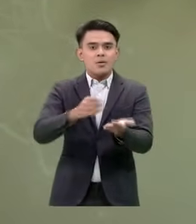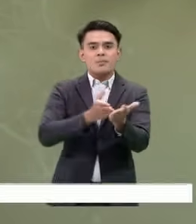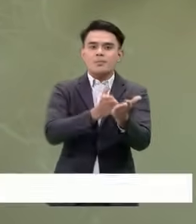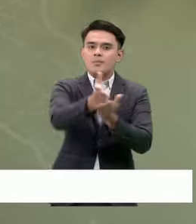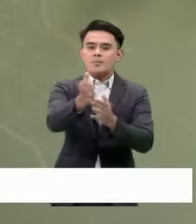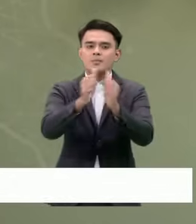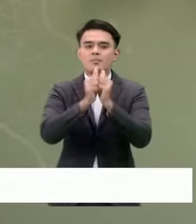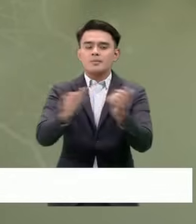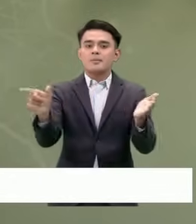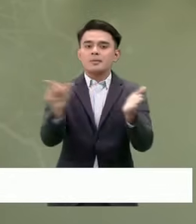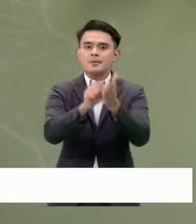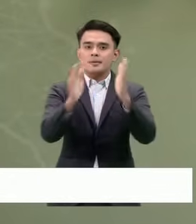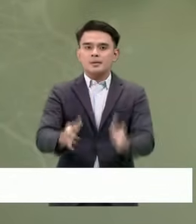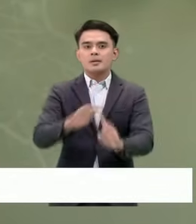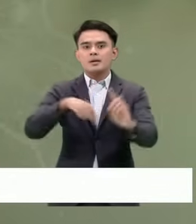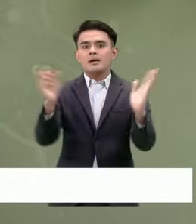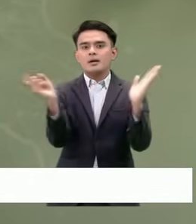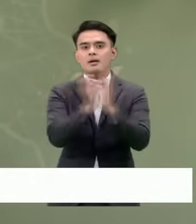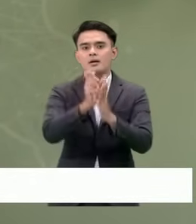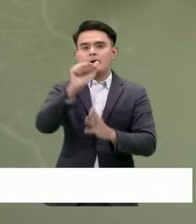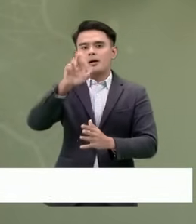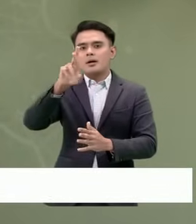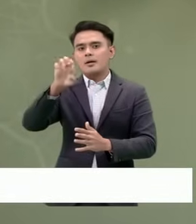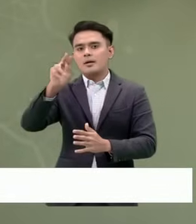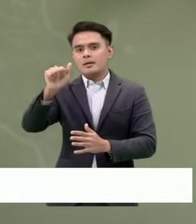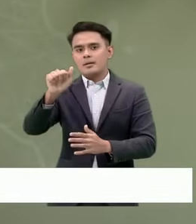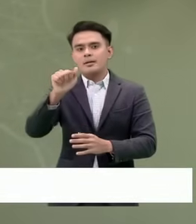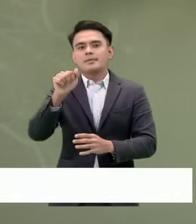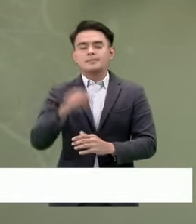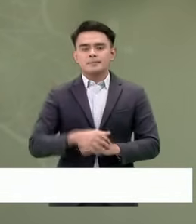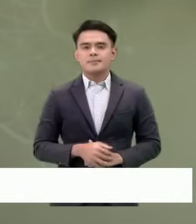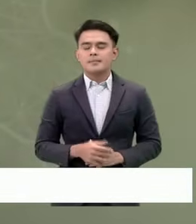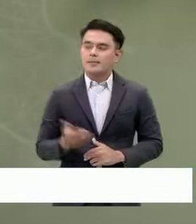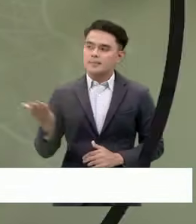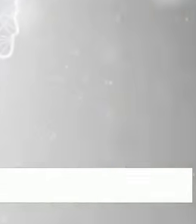bersamaak dari Astro arena zilmi Zainal